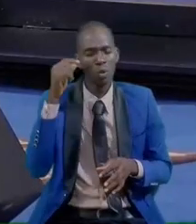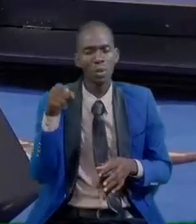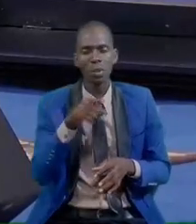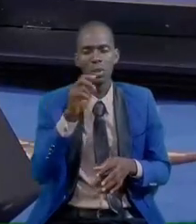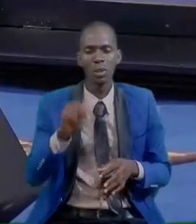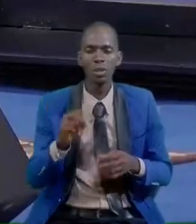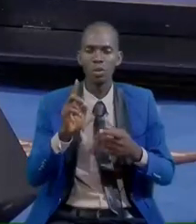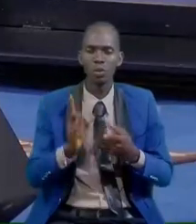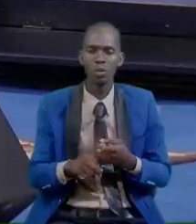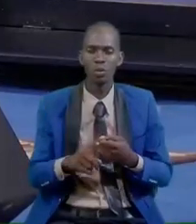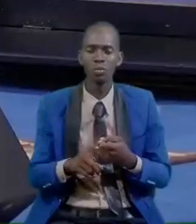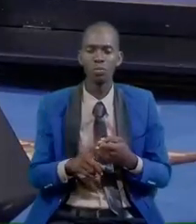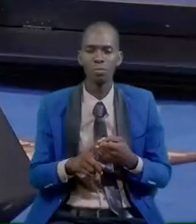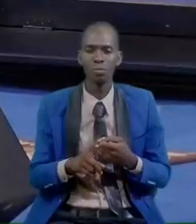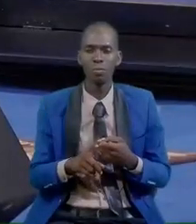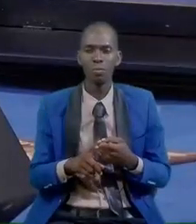philippien lui-même.